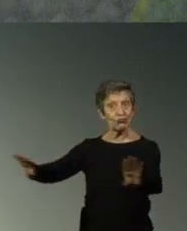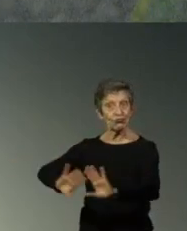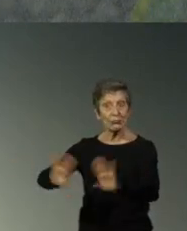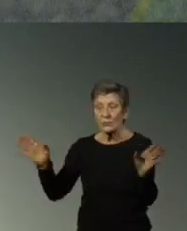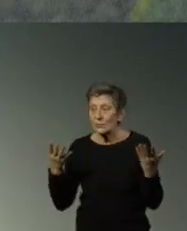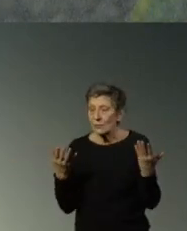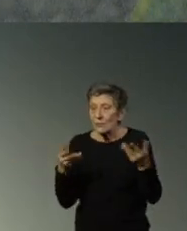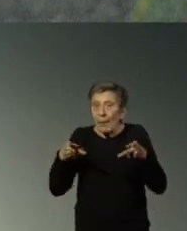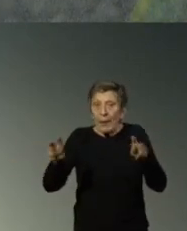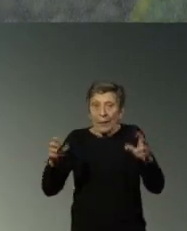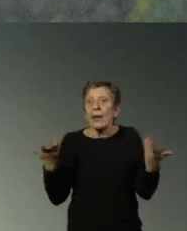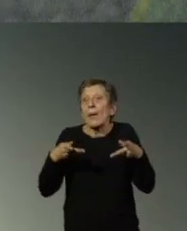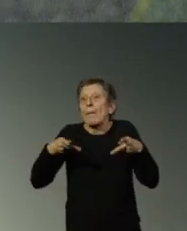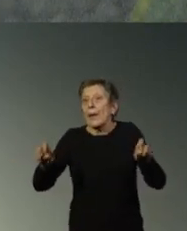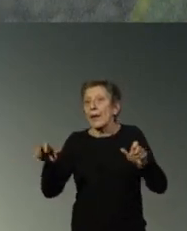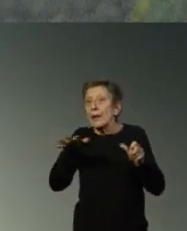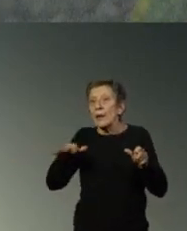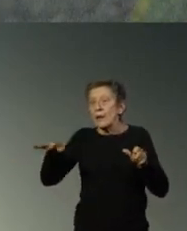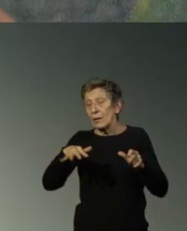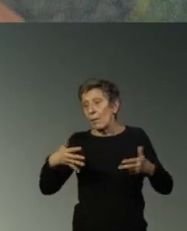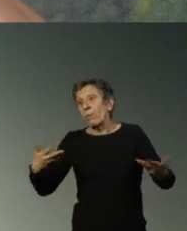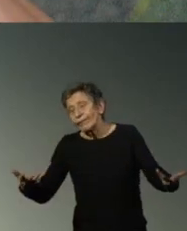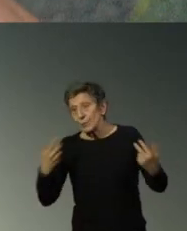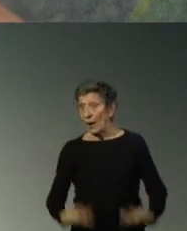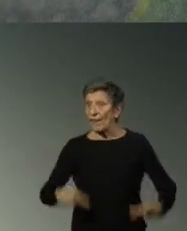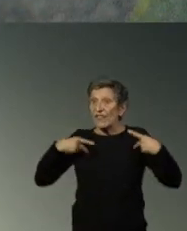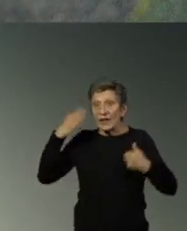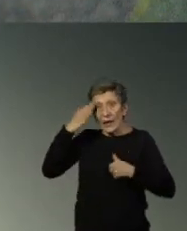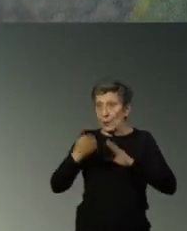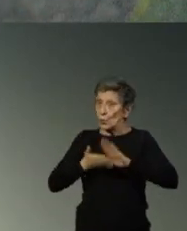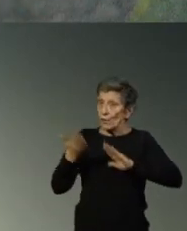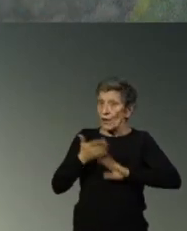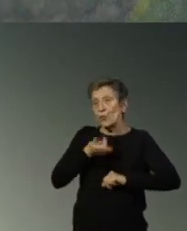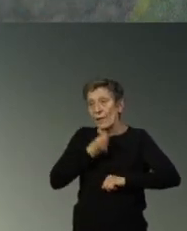hein, quand on dit en paix, c'est une paix relative, parce que la vie des animaux sauvages, elle n'est pas toute rose.